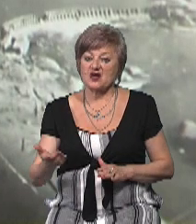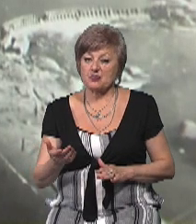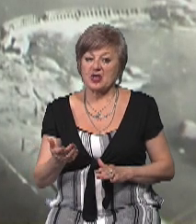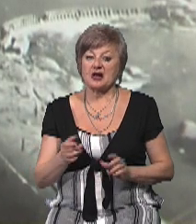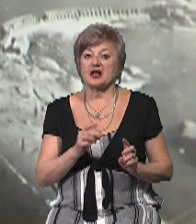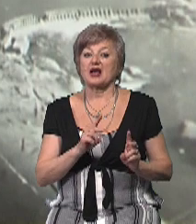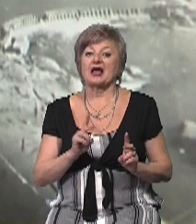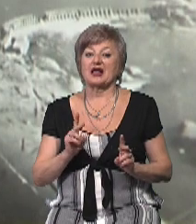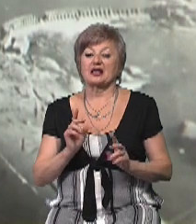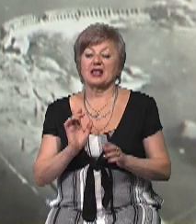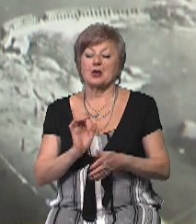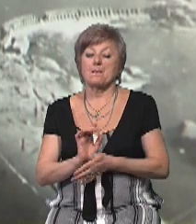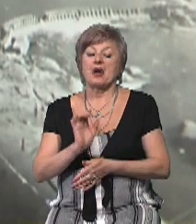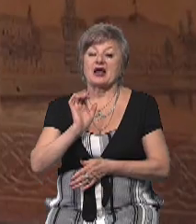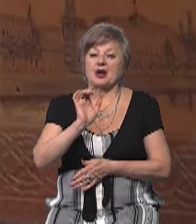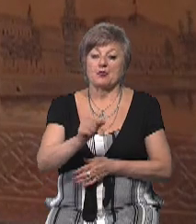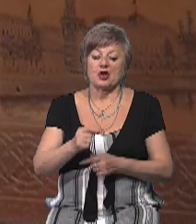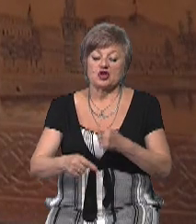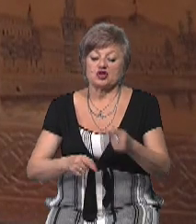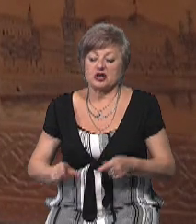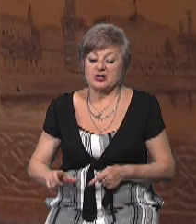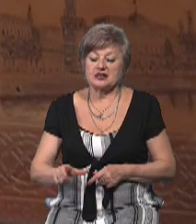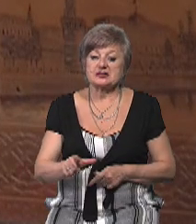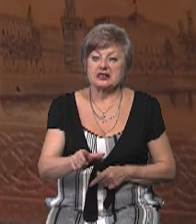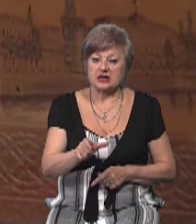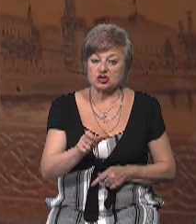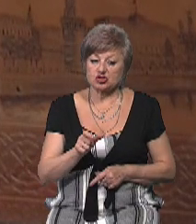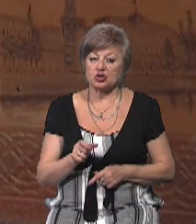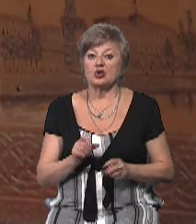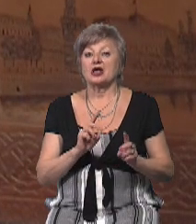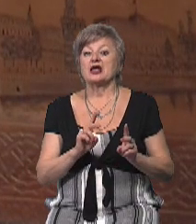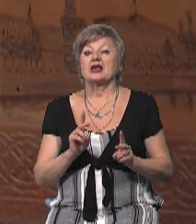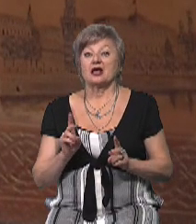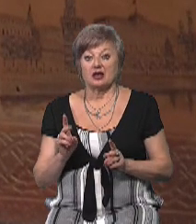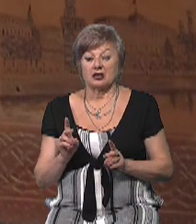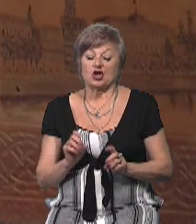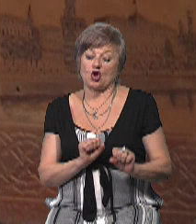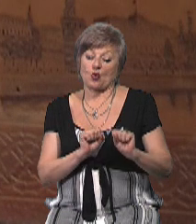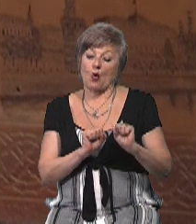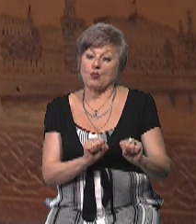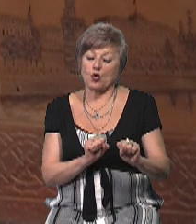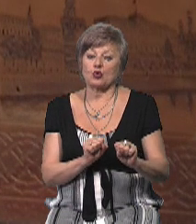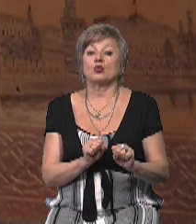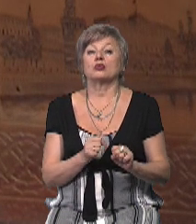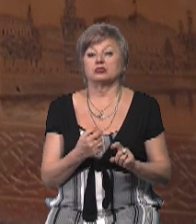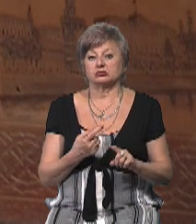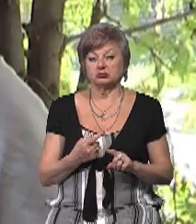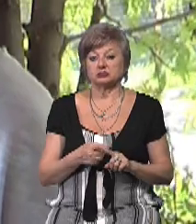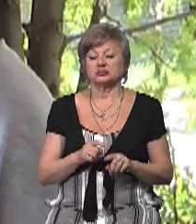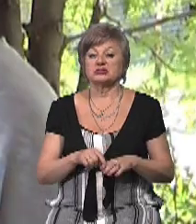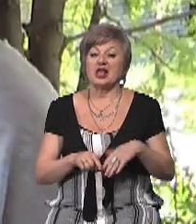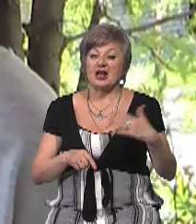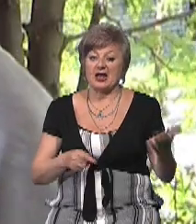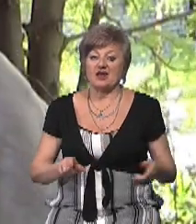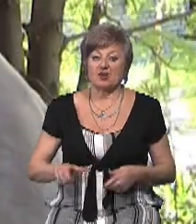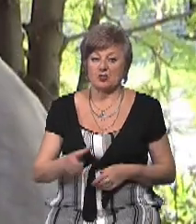які переправлялися через річку на лівий берег і які тримали оборону в плавнях лівого берега.